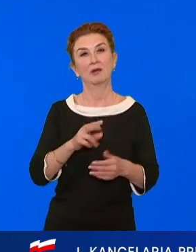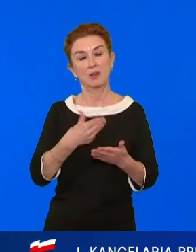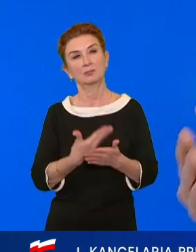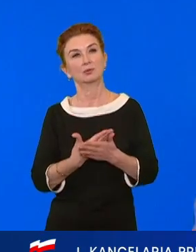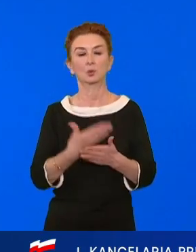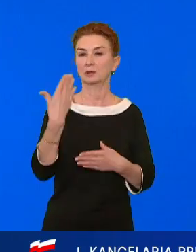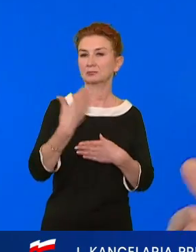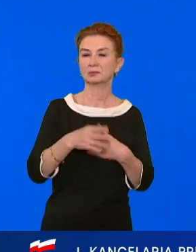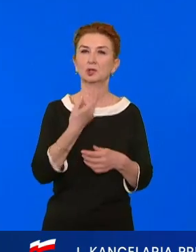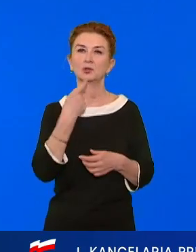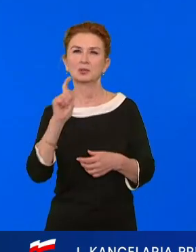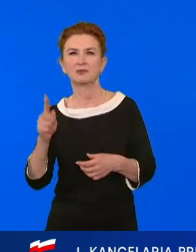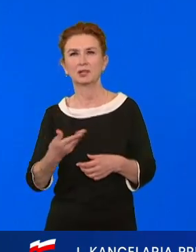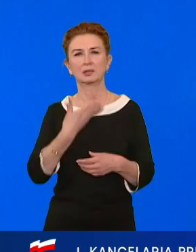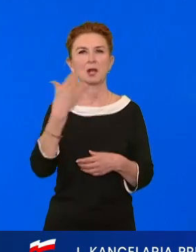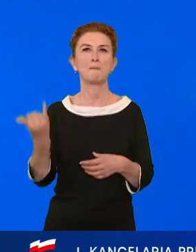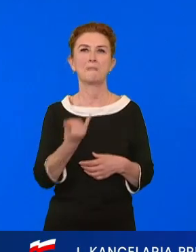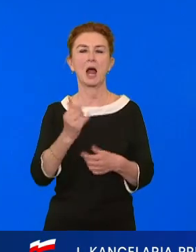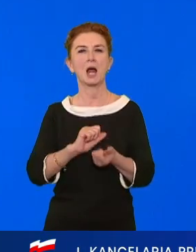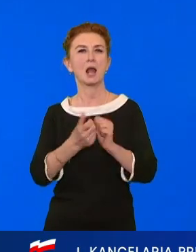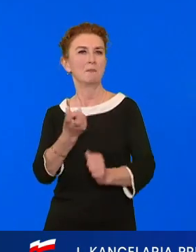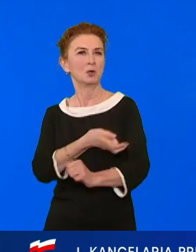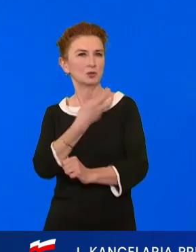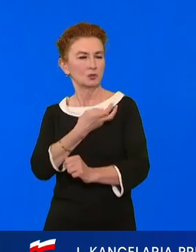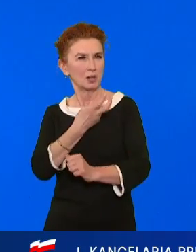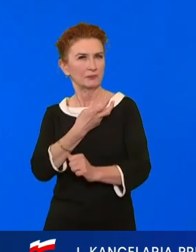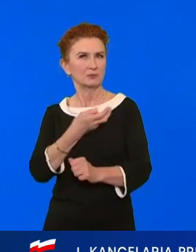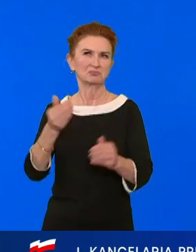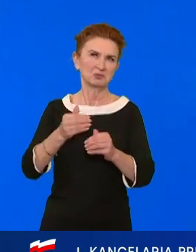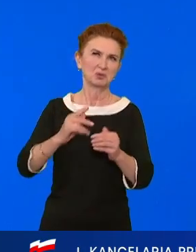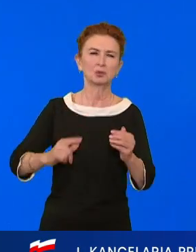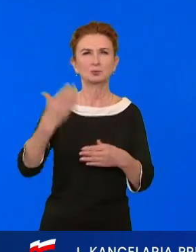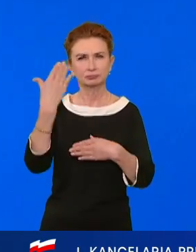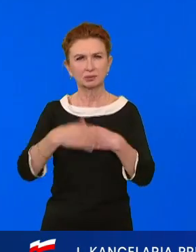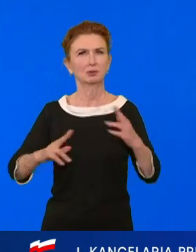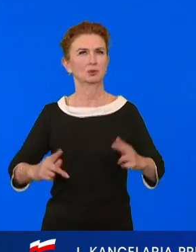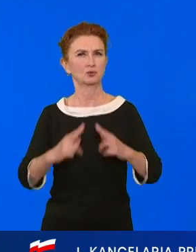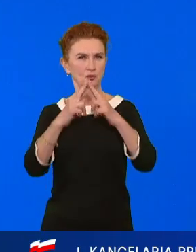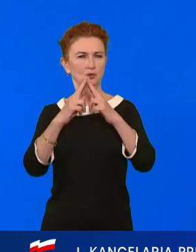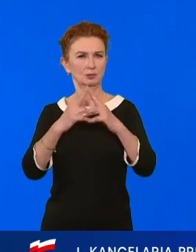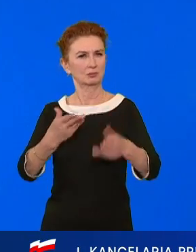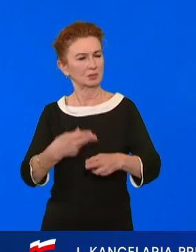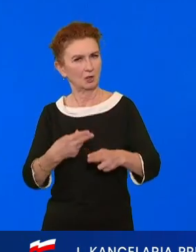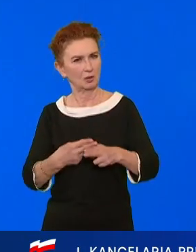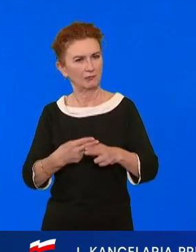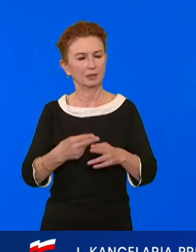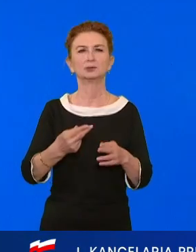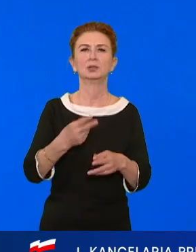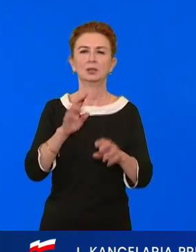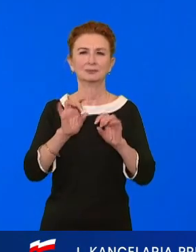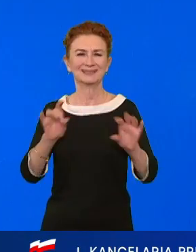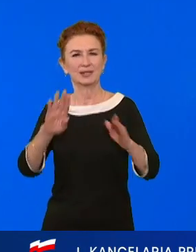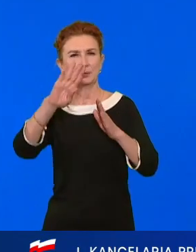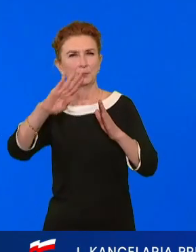czerwcu nad załóżmy że nastąpi szczyt zachorowań i będziemy mogli powiedzieć że taka że jest coraz mniej to wiemy doskonale że